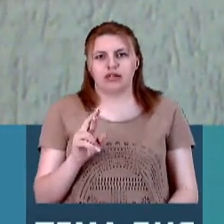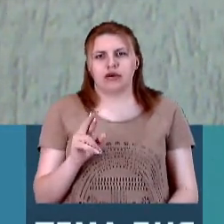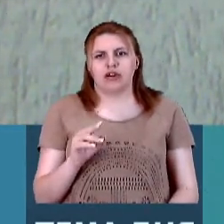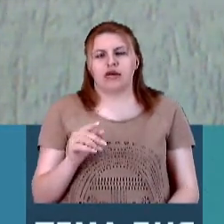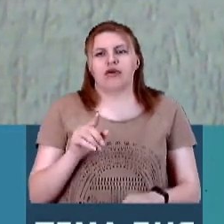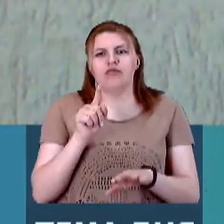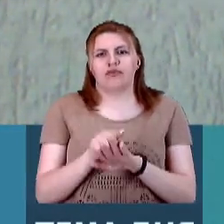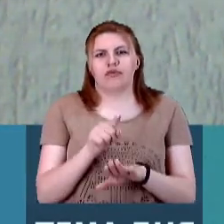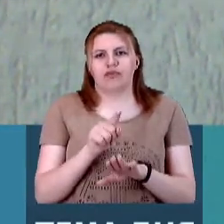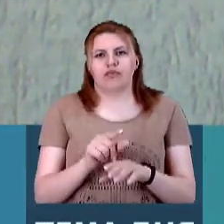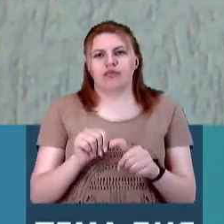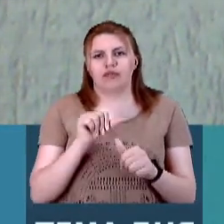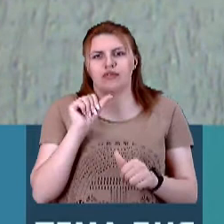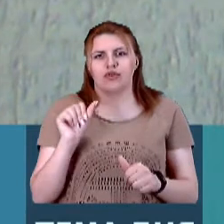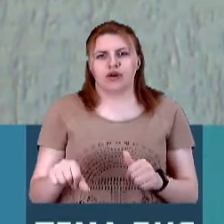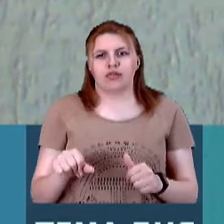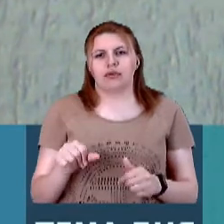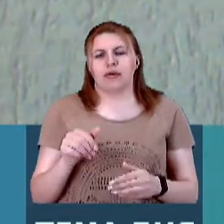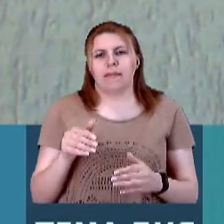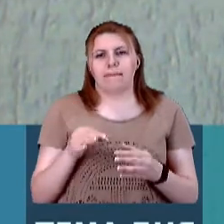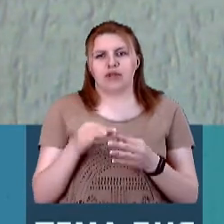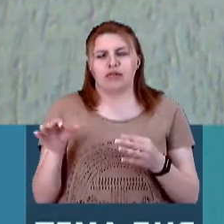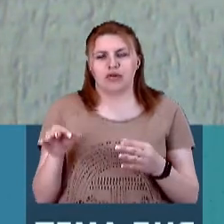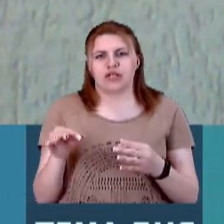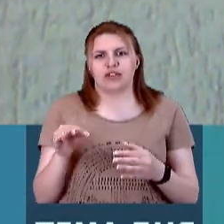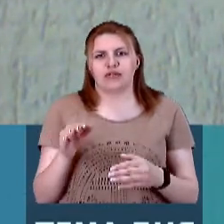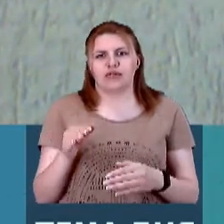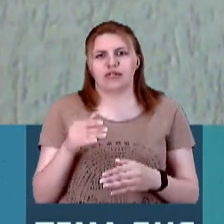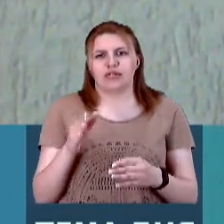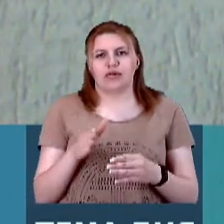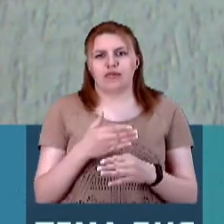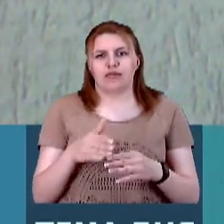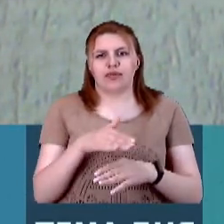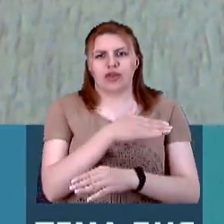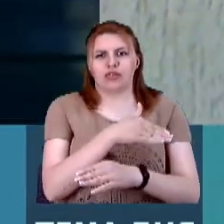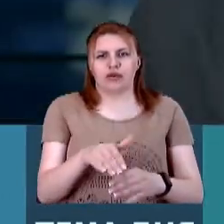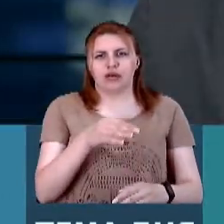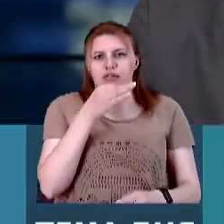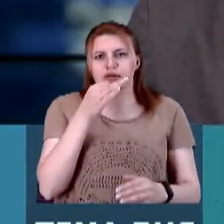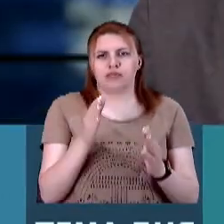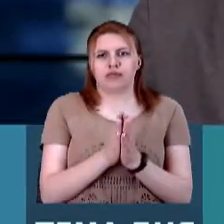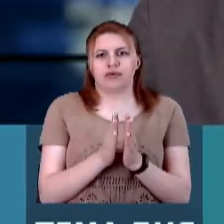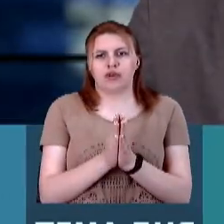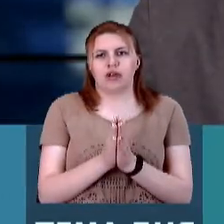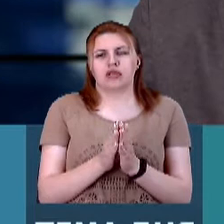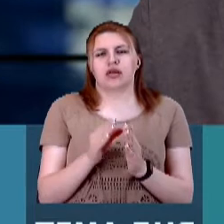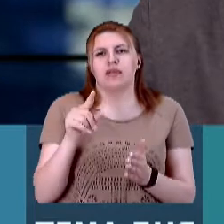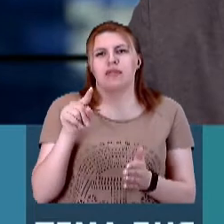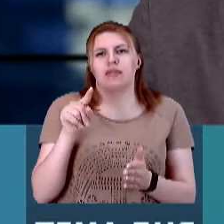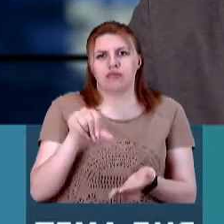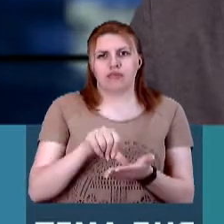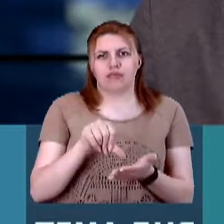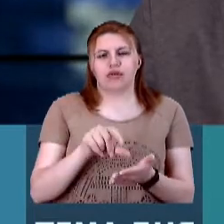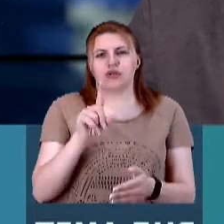2-го армійського корпусу безпосередньо до лінії розмежування. Дмитре, скажіть, будь ласка, у параді задіяно 104 одиниці